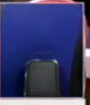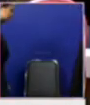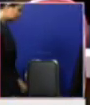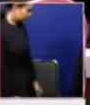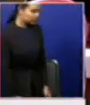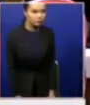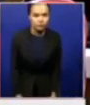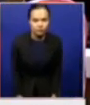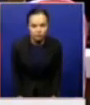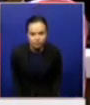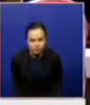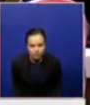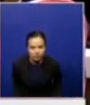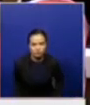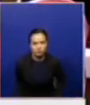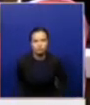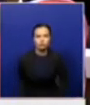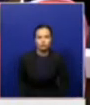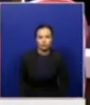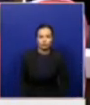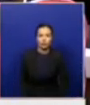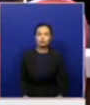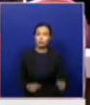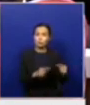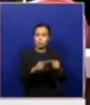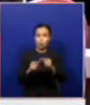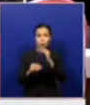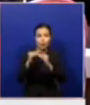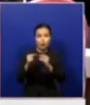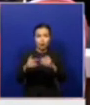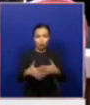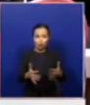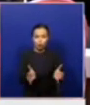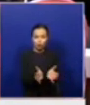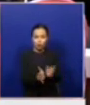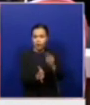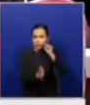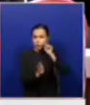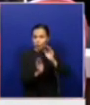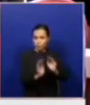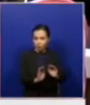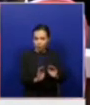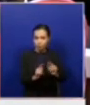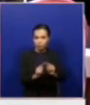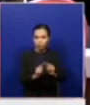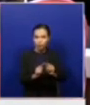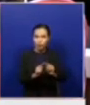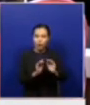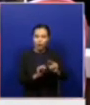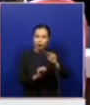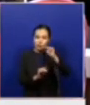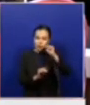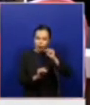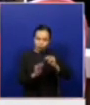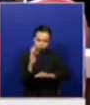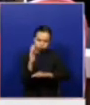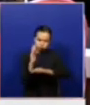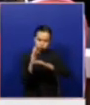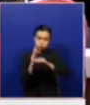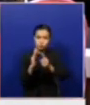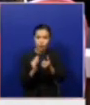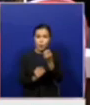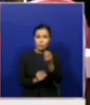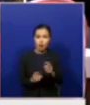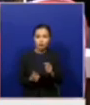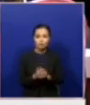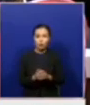ริควรต่อยอดในการสร้างแก้มลิงซึ่งสามารถกักเก็บน้ำได้อีกจำนวนมากสร้างคลองส่